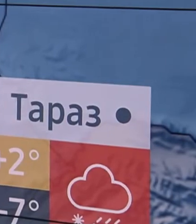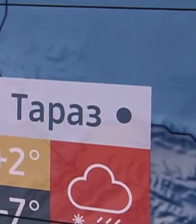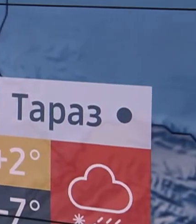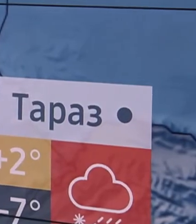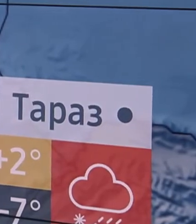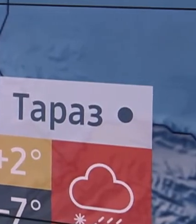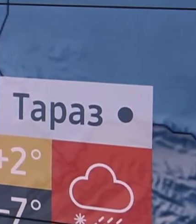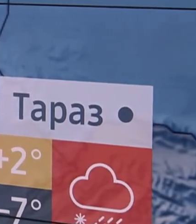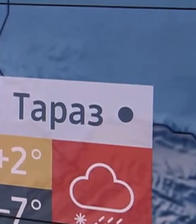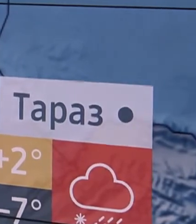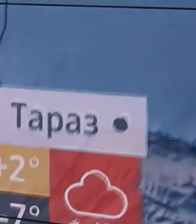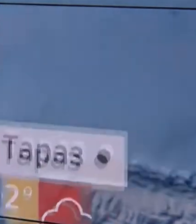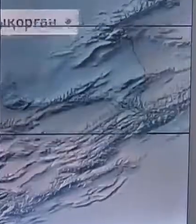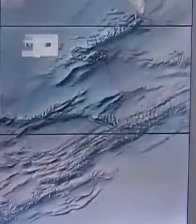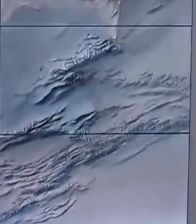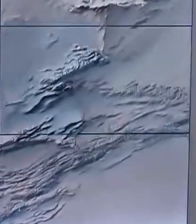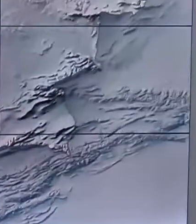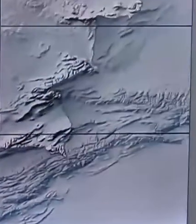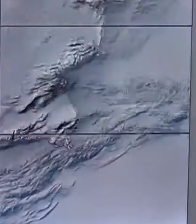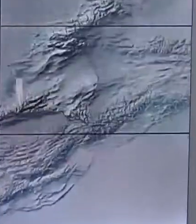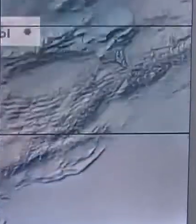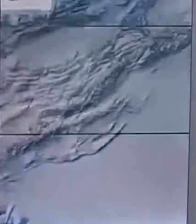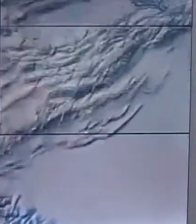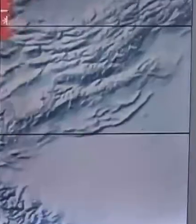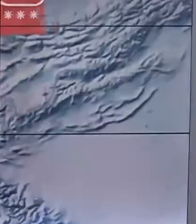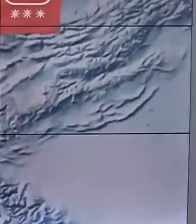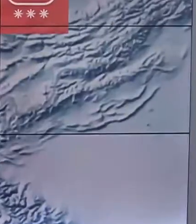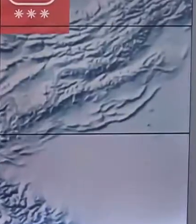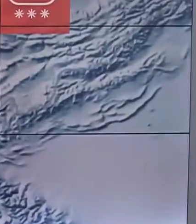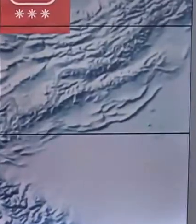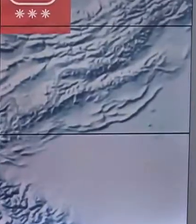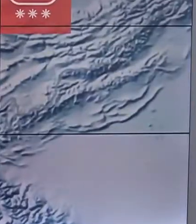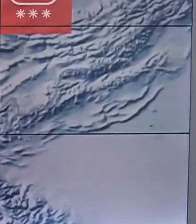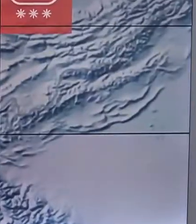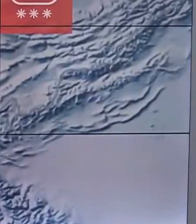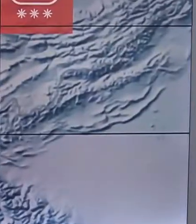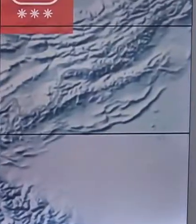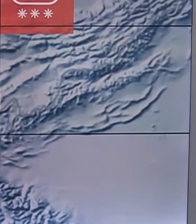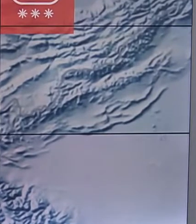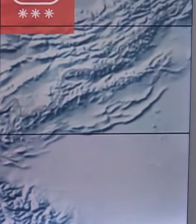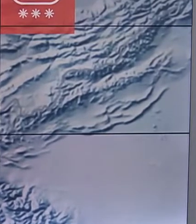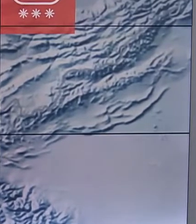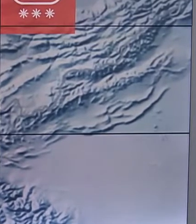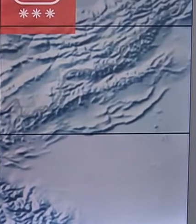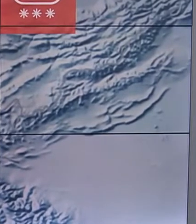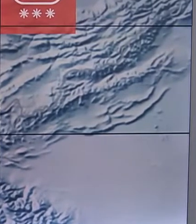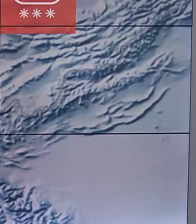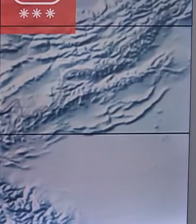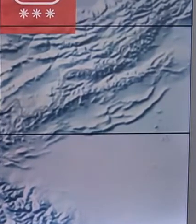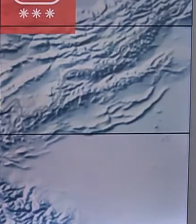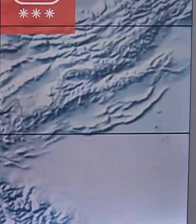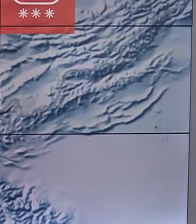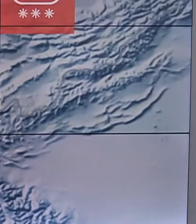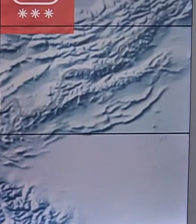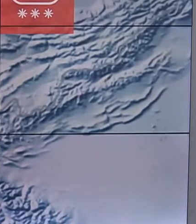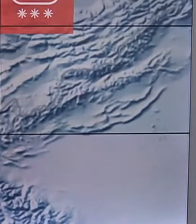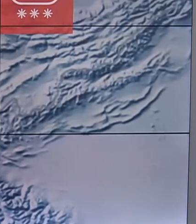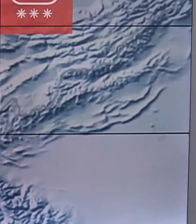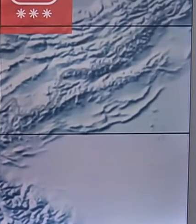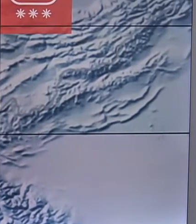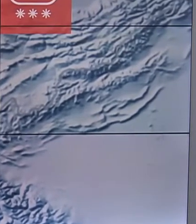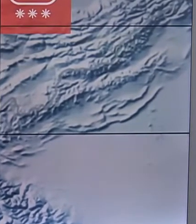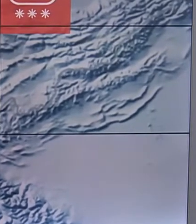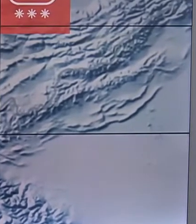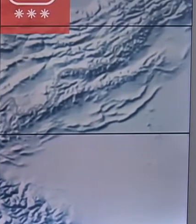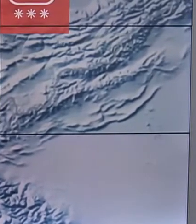жылы, түнде 7 градус суық. Мегаполистерге келетін болсақ, Шымкентте көшпелі бұлт шығады, күндіз 6 градус жылы, түнде термометр